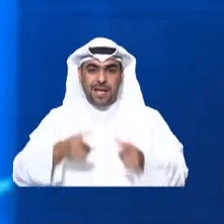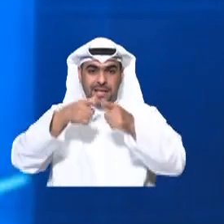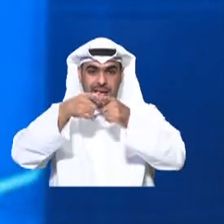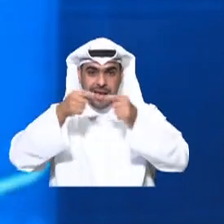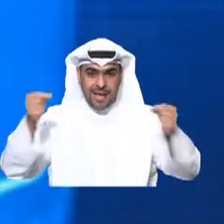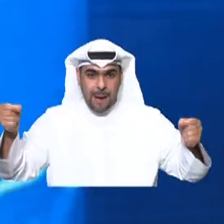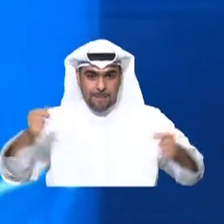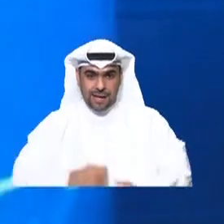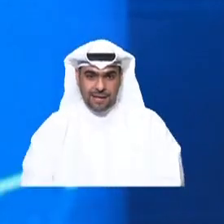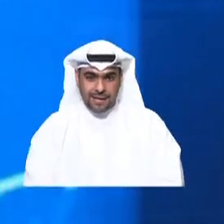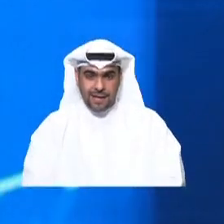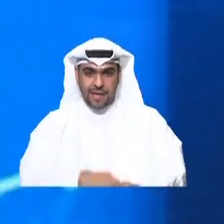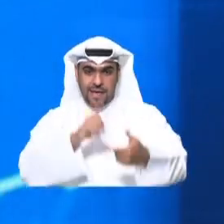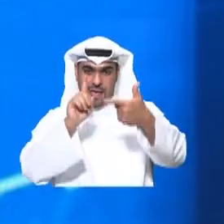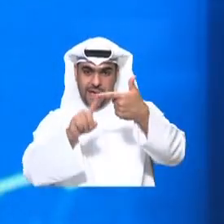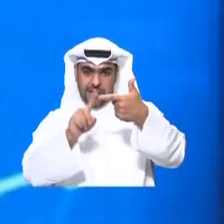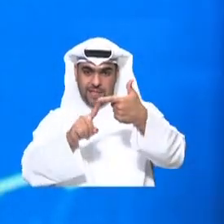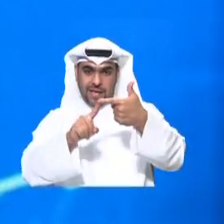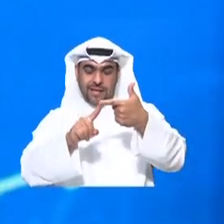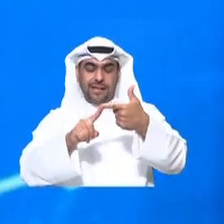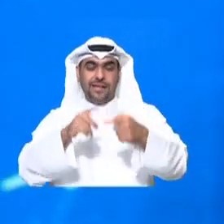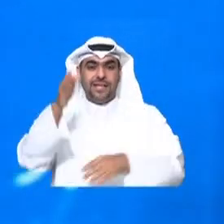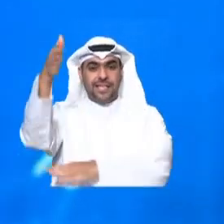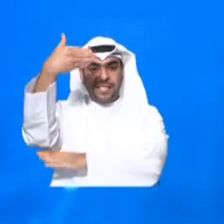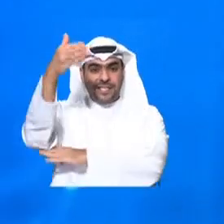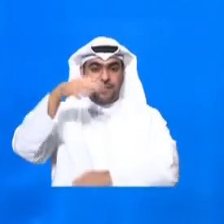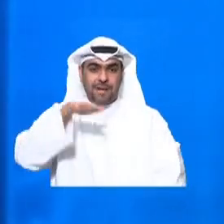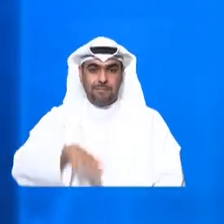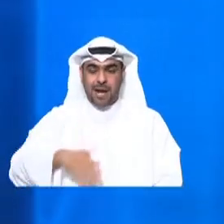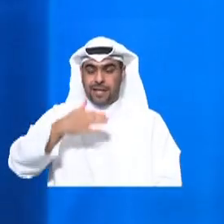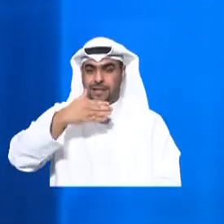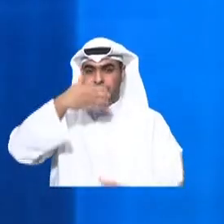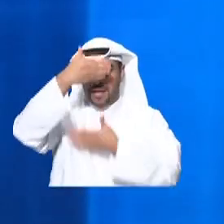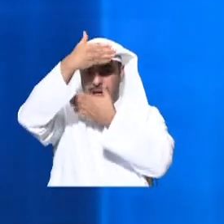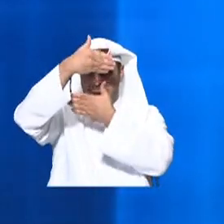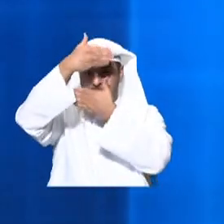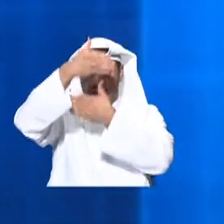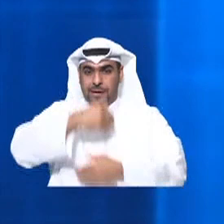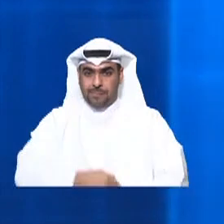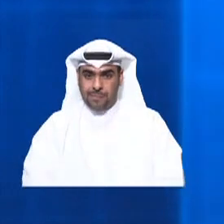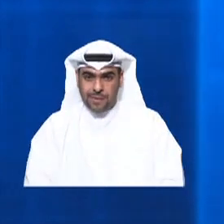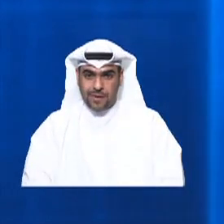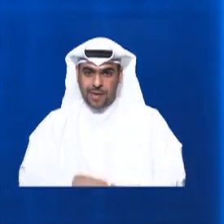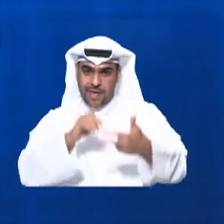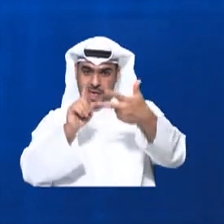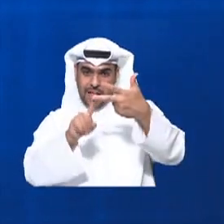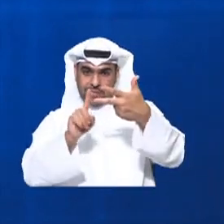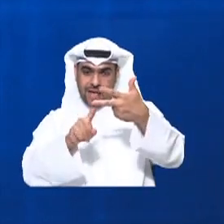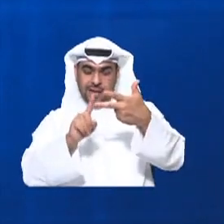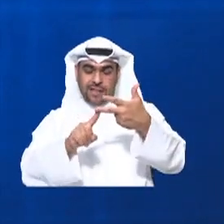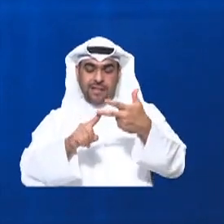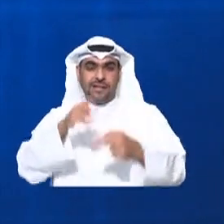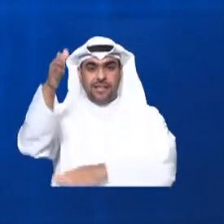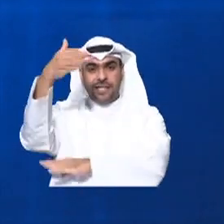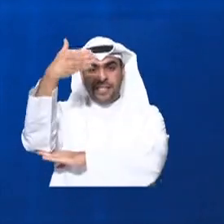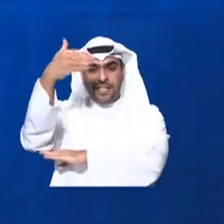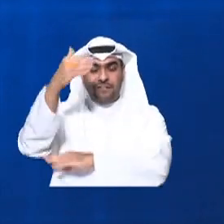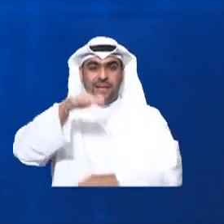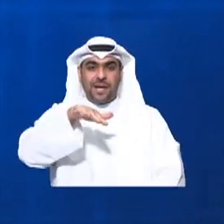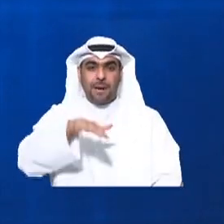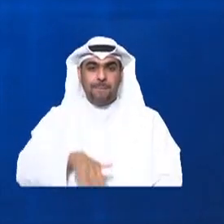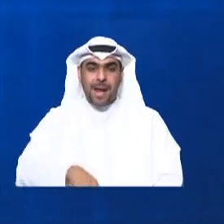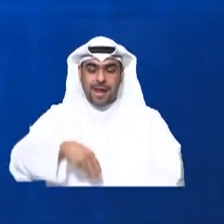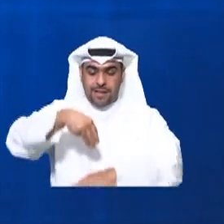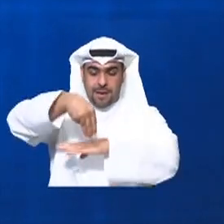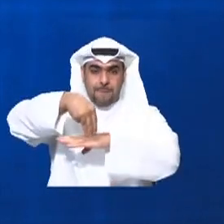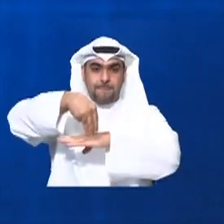عيسى سفيرا للمملكة المغربية، والسفير علي ولد أحمد سفيرا لجمهورية مالي، وذلك كسفراء لبلادهم لدى